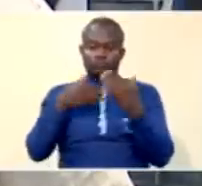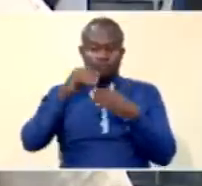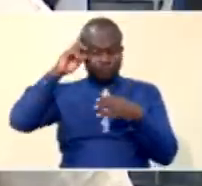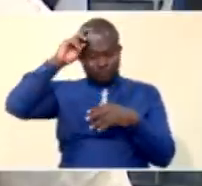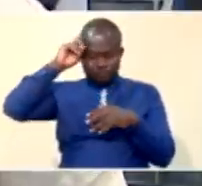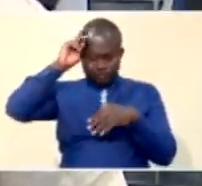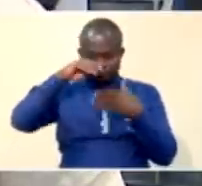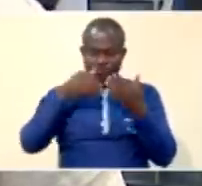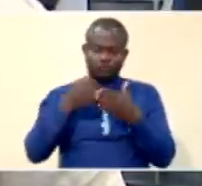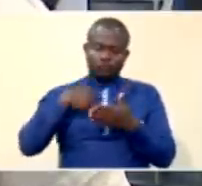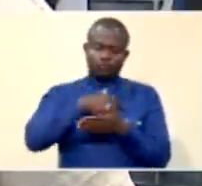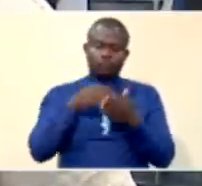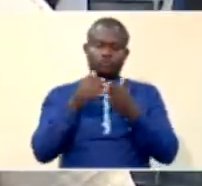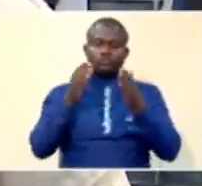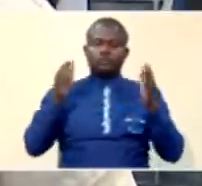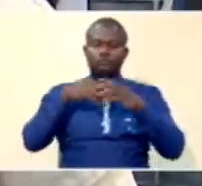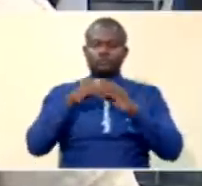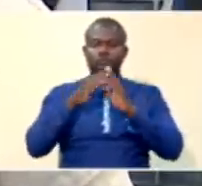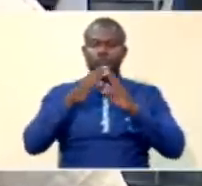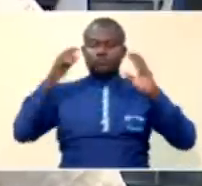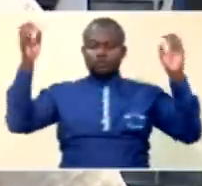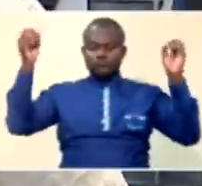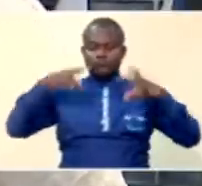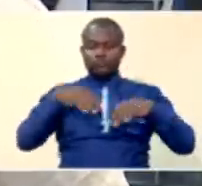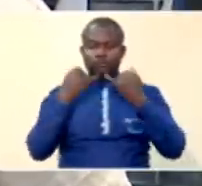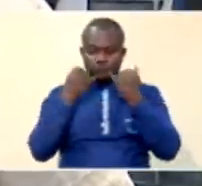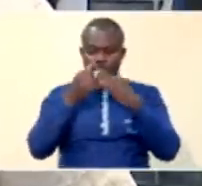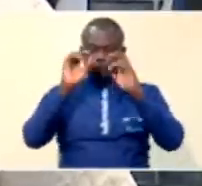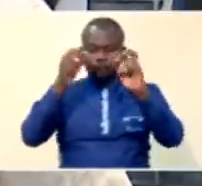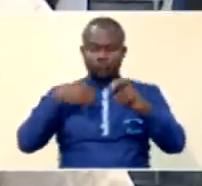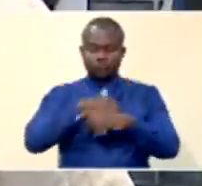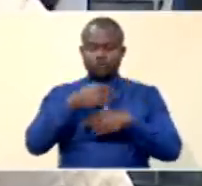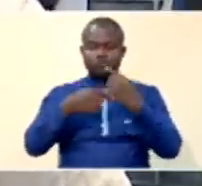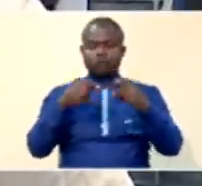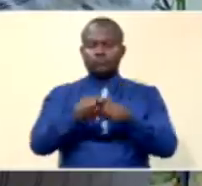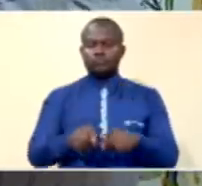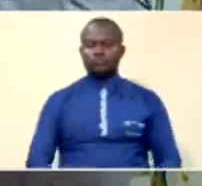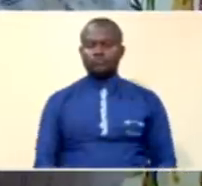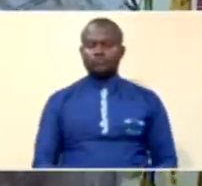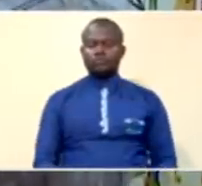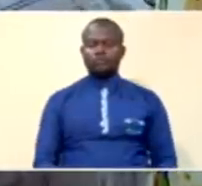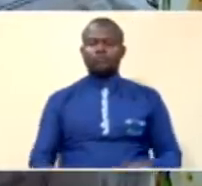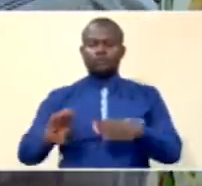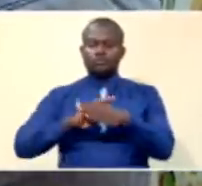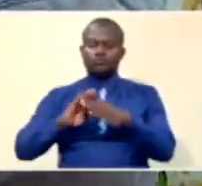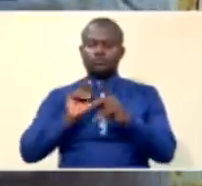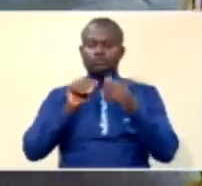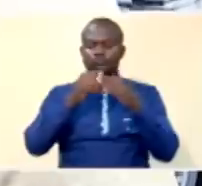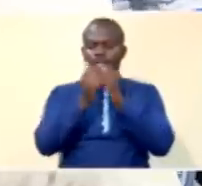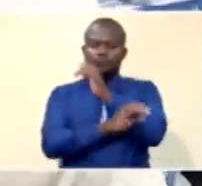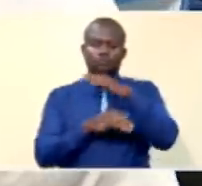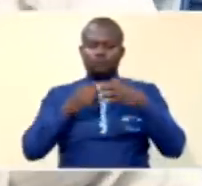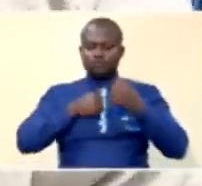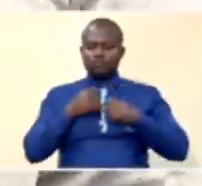utekereza gufungura ishami muri Kigali namubwira ngo akomereze. Ishoramari ry'abanyamahanga mu